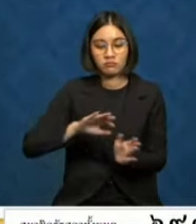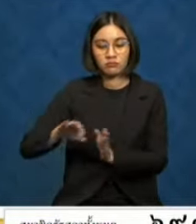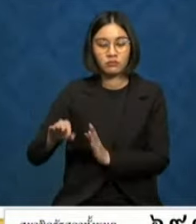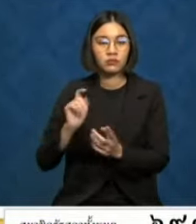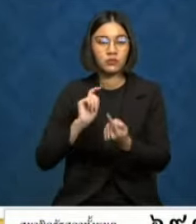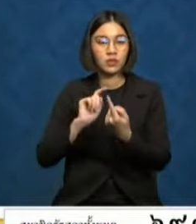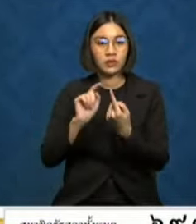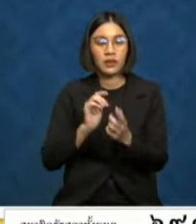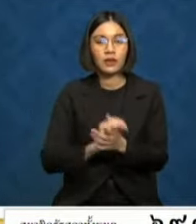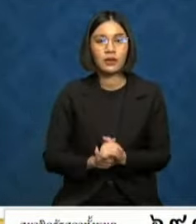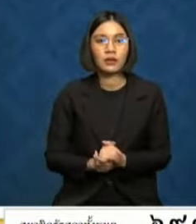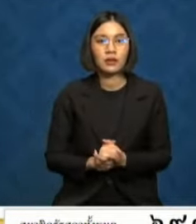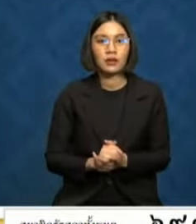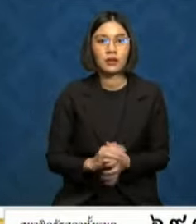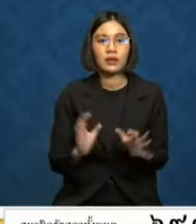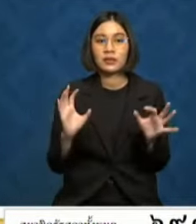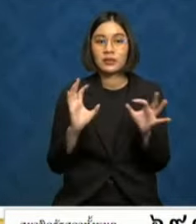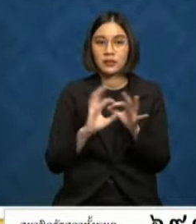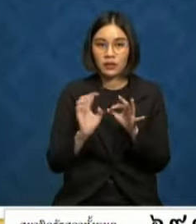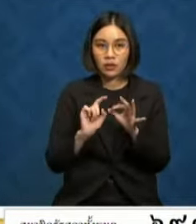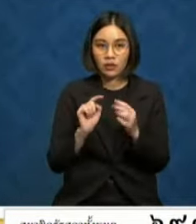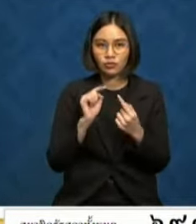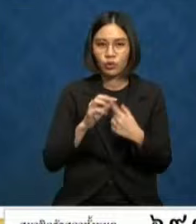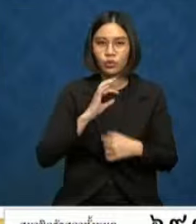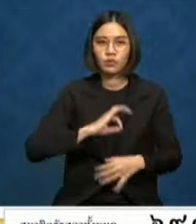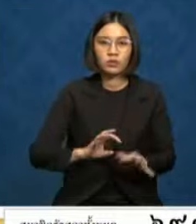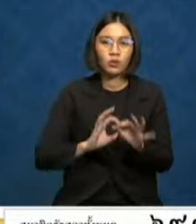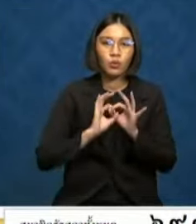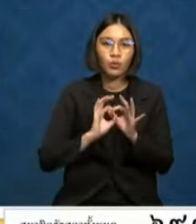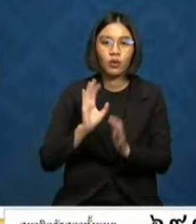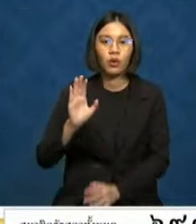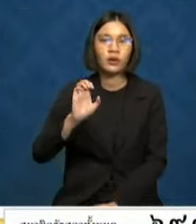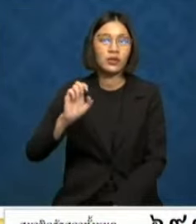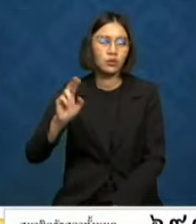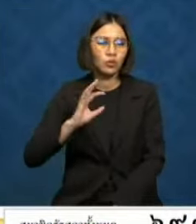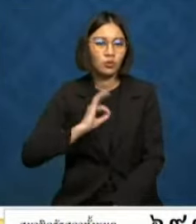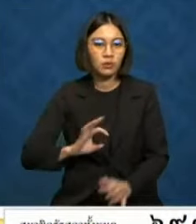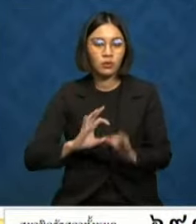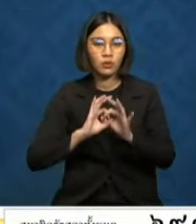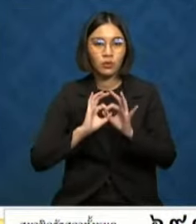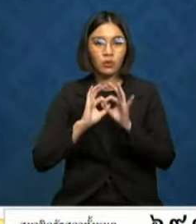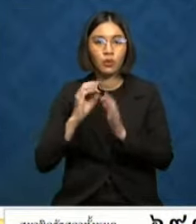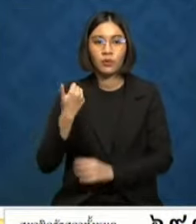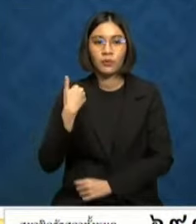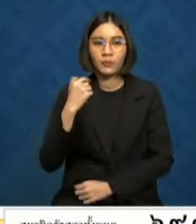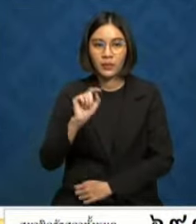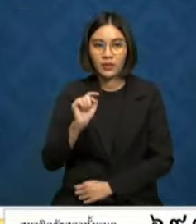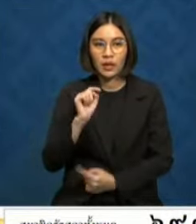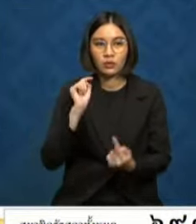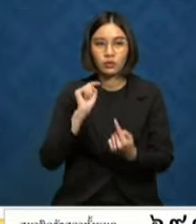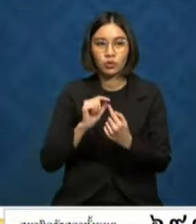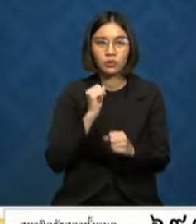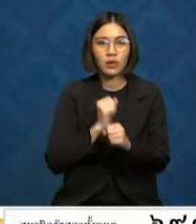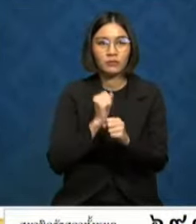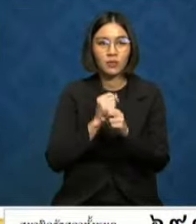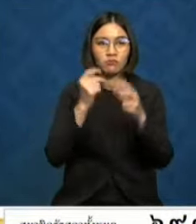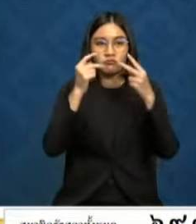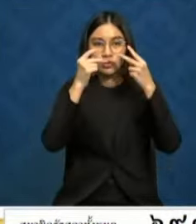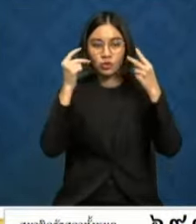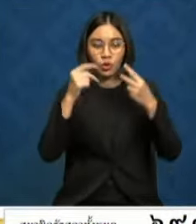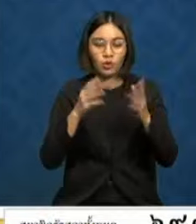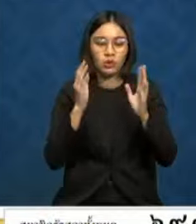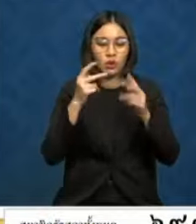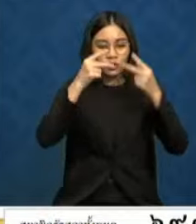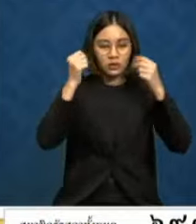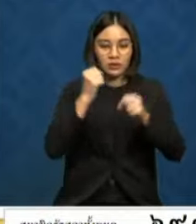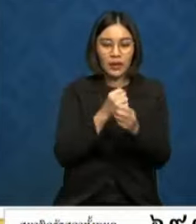งข้อเกี่ยวเนื่องซึ่งเป็นข้อกังวลของทาง EU เช่นเดียวกันนะครับนั่นคือเรื่องของการก่อการร้ายและการส่งผู้ร้